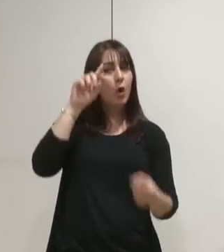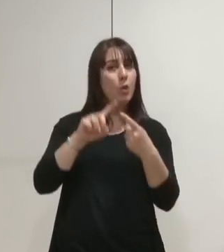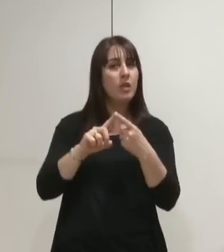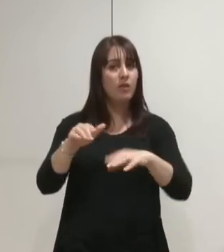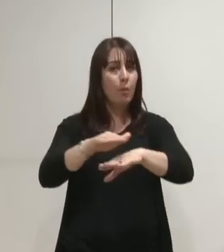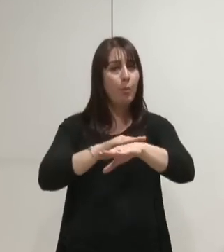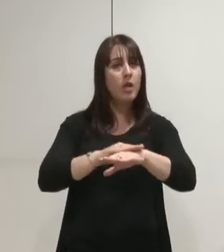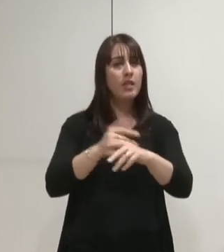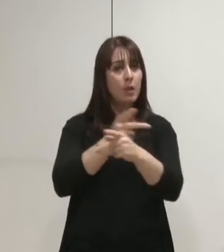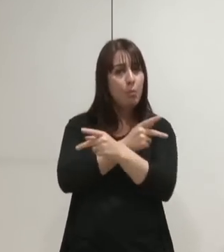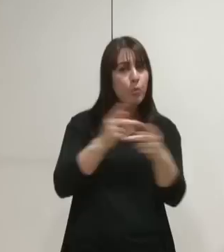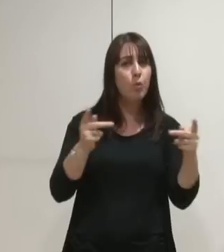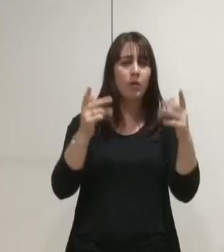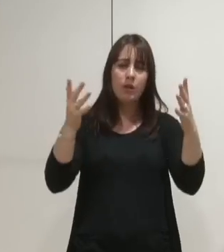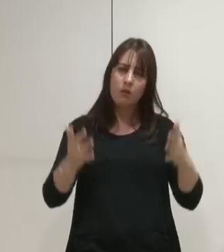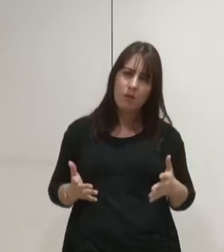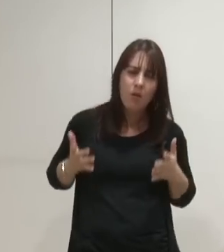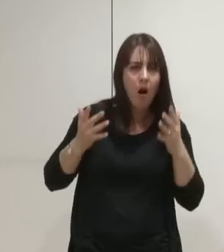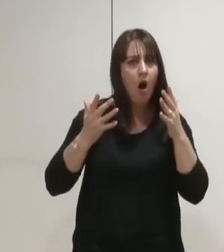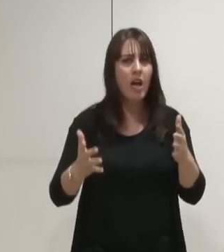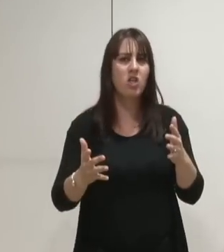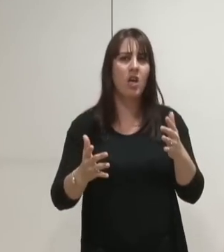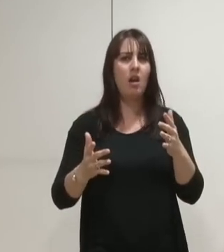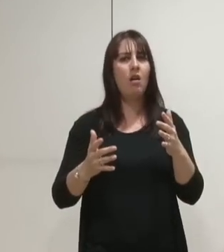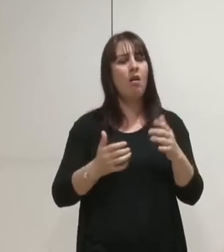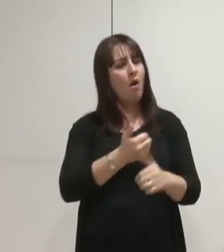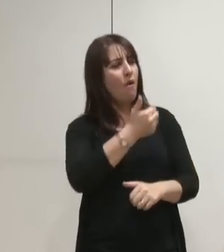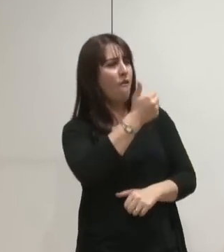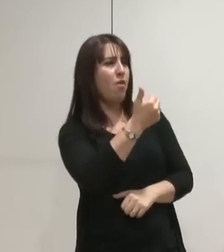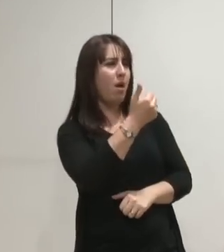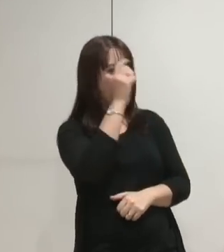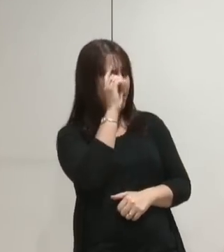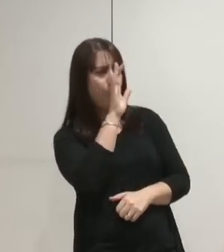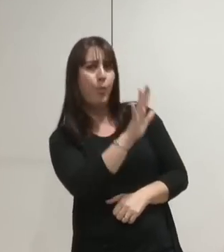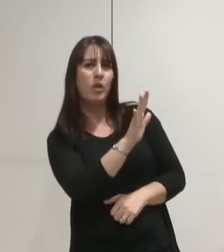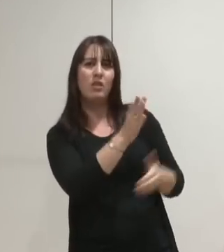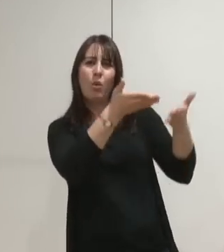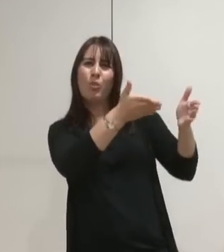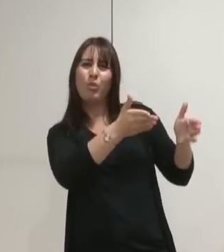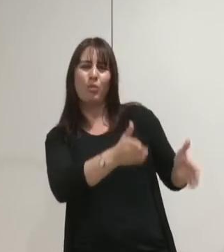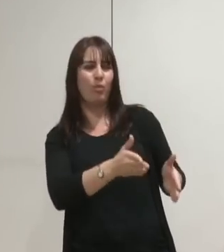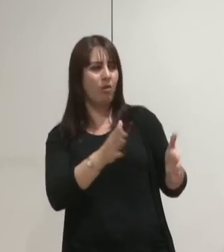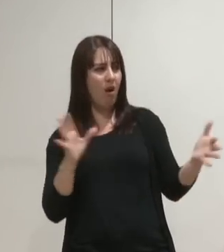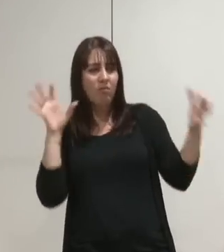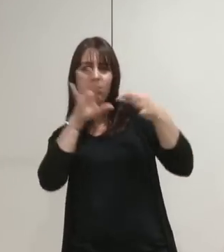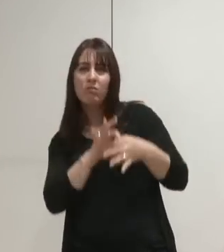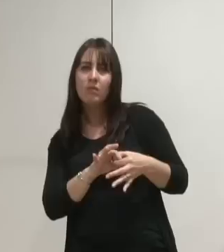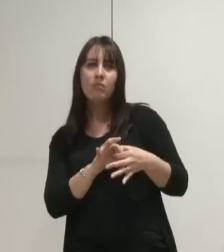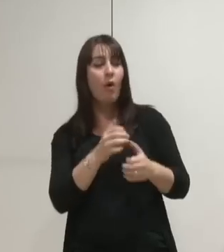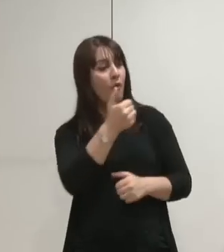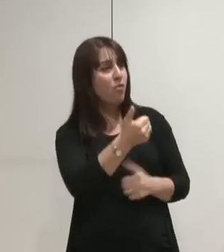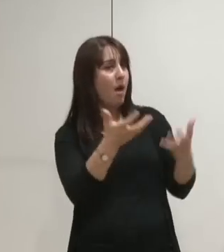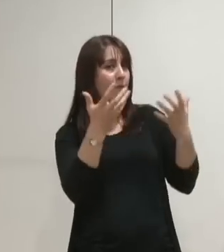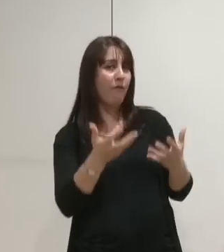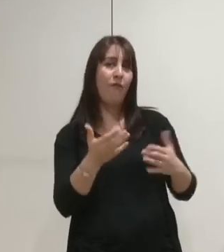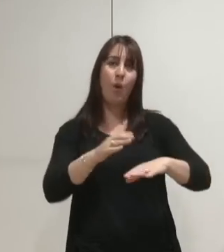publique engagé en cohérence avec vos prises d'opposition et qui vous oblige d'une certaine façon dans votre volonté de